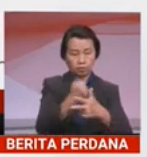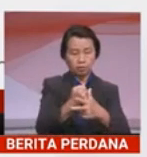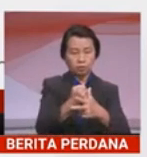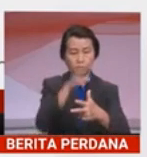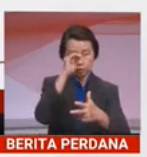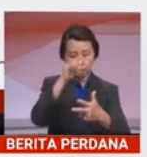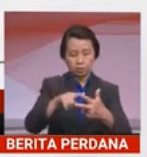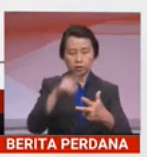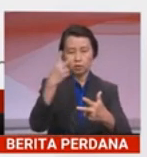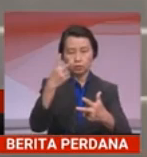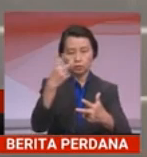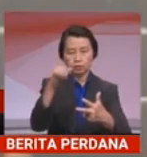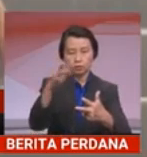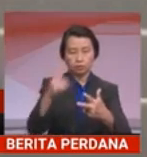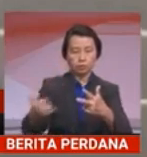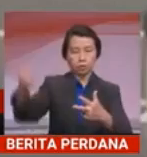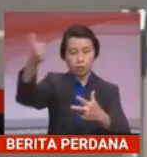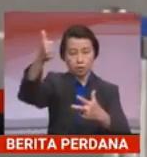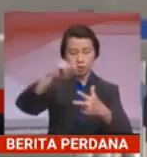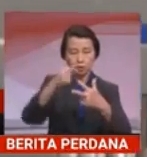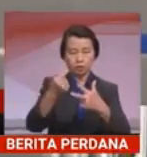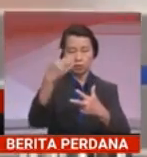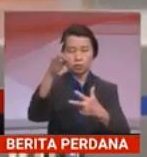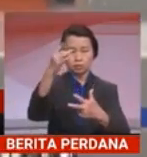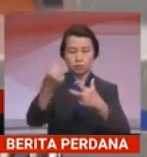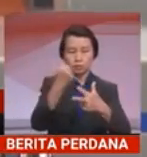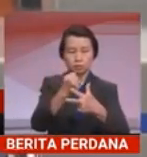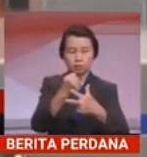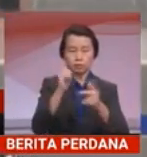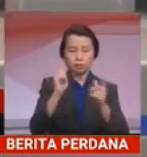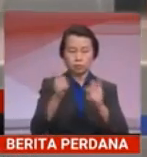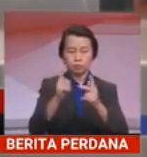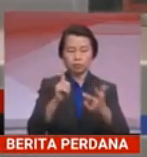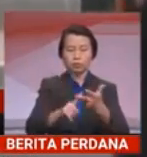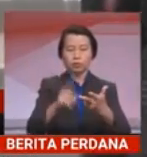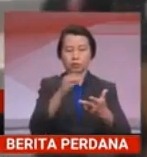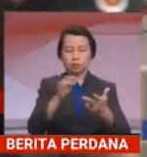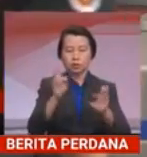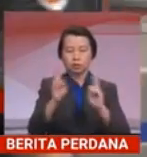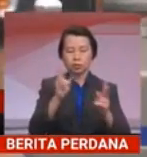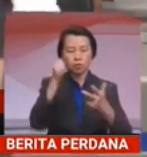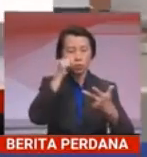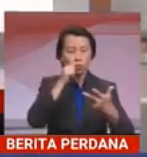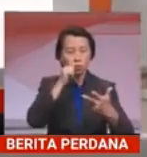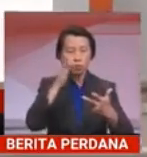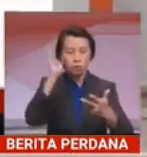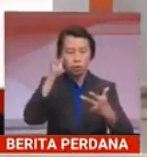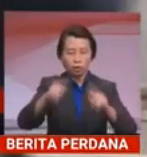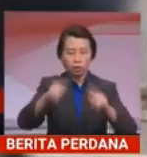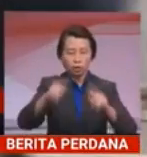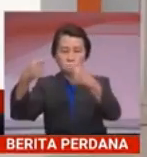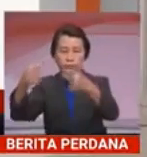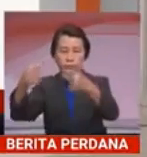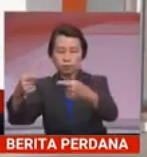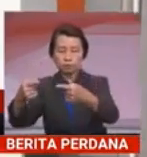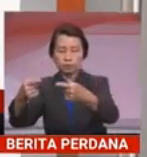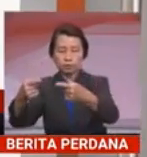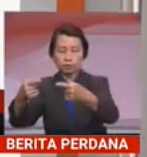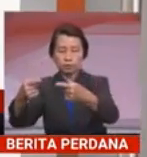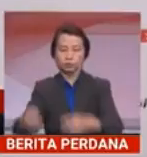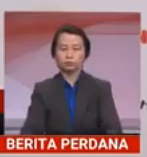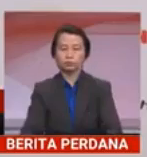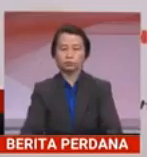lelaki serta dua pemain teratas kategori bawah 18 tahun perserangan dan bergu wanita seterusnya akan mara ke peringkat akhir